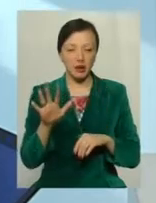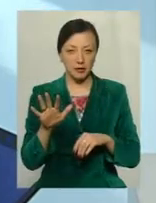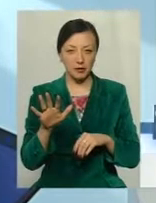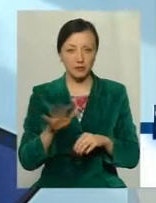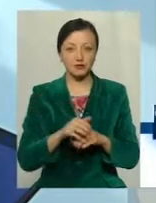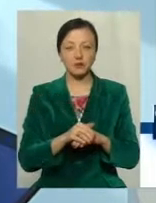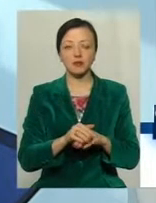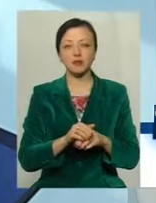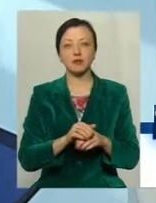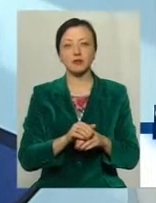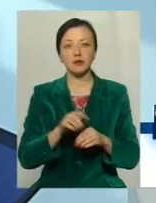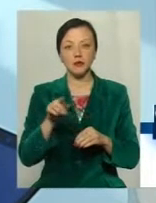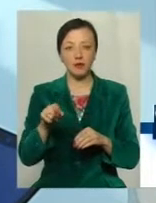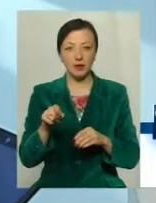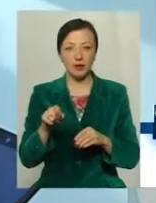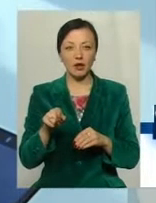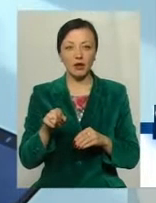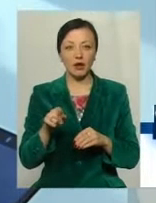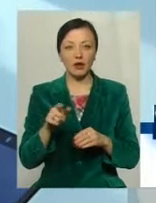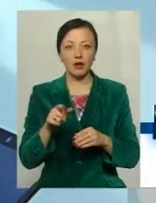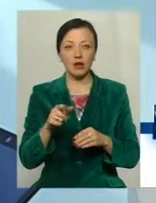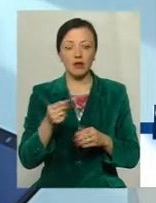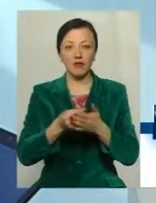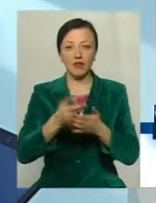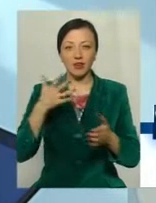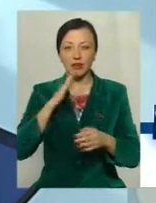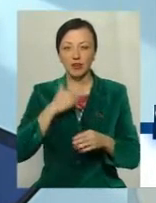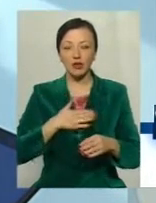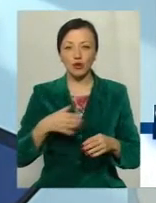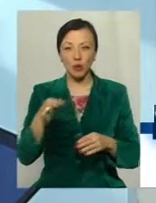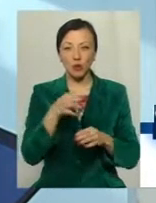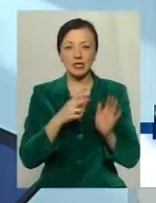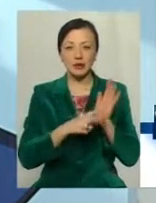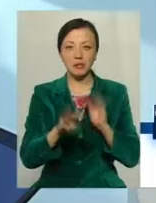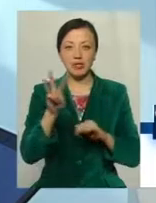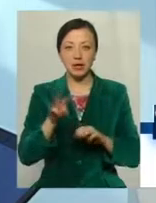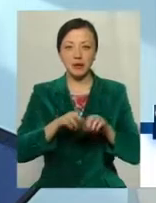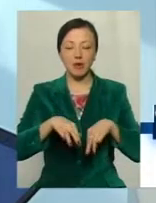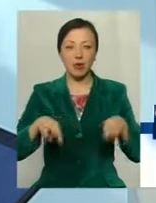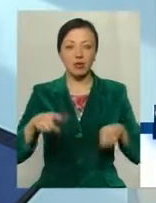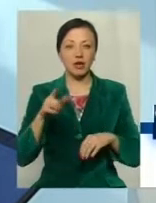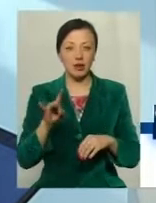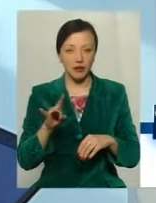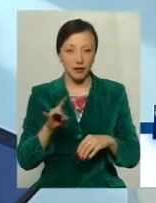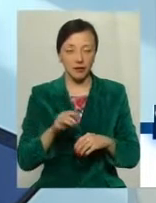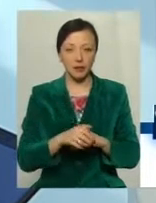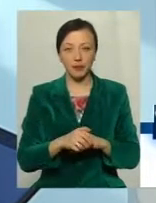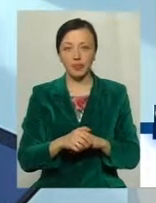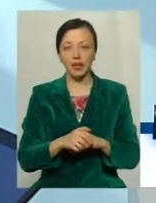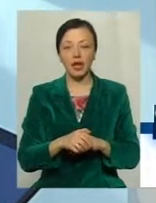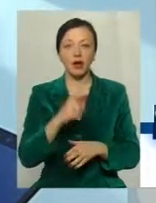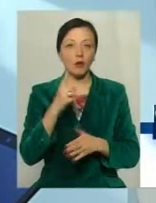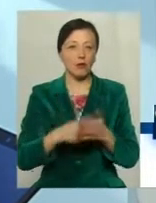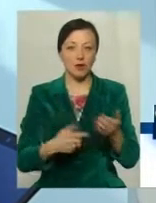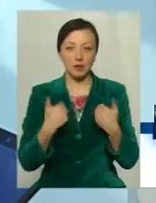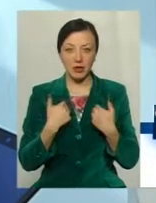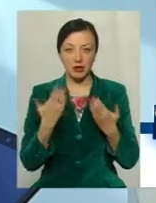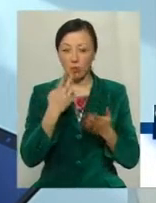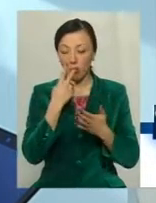зрозуміли, в чому проблема держави. От є така, в червні, 24 червня 2016 року, постановою Кабінету